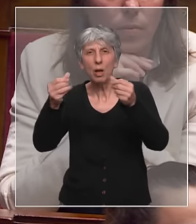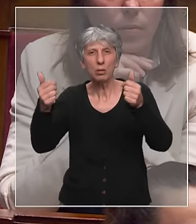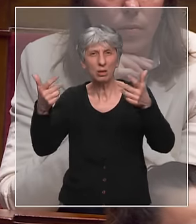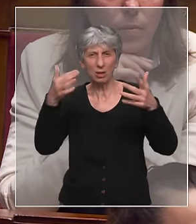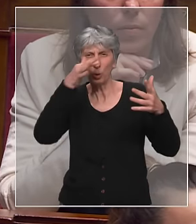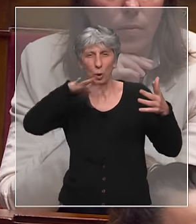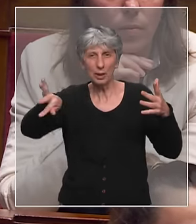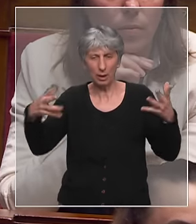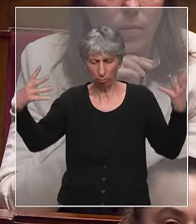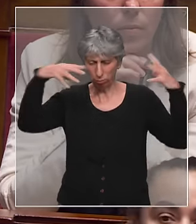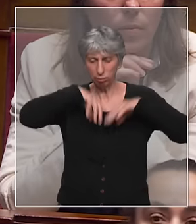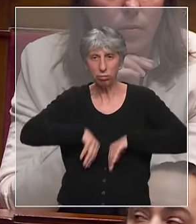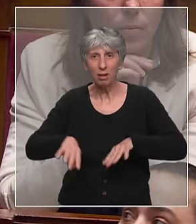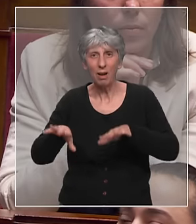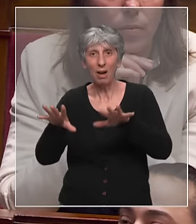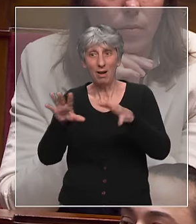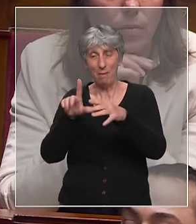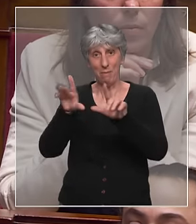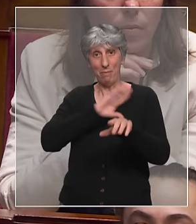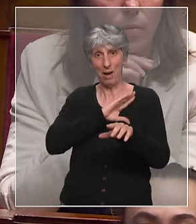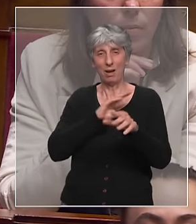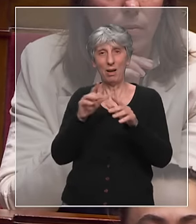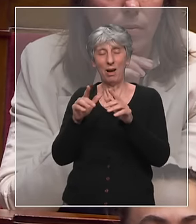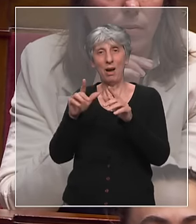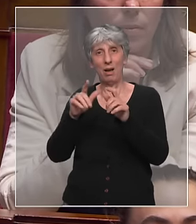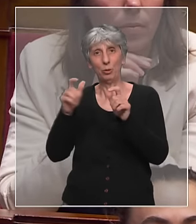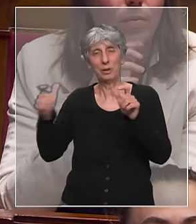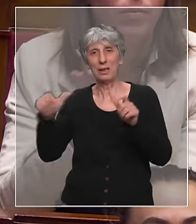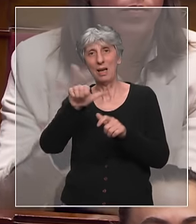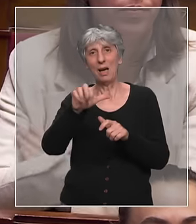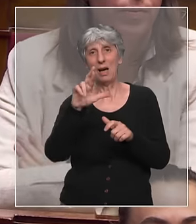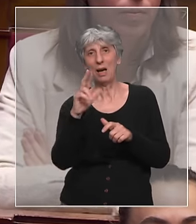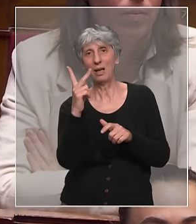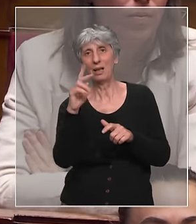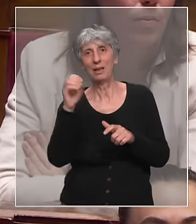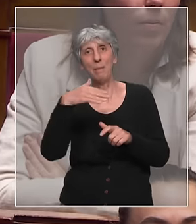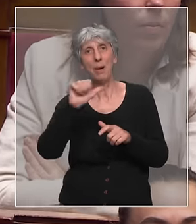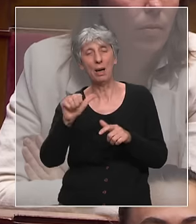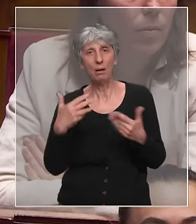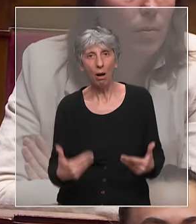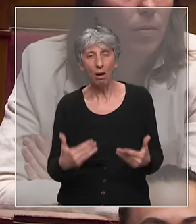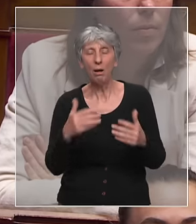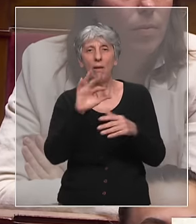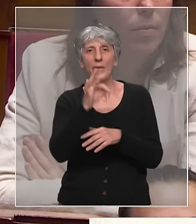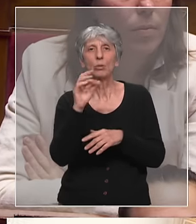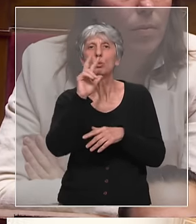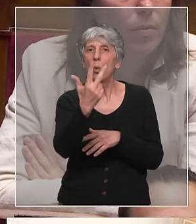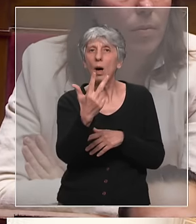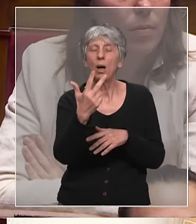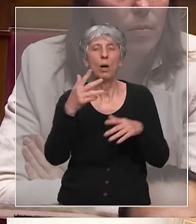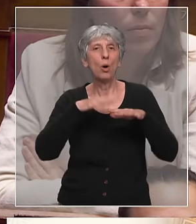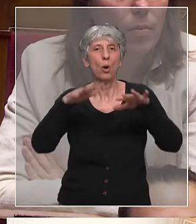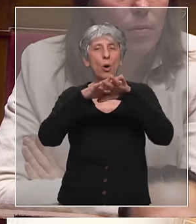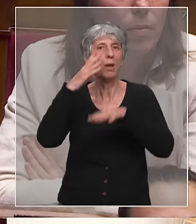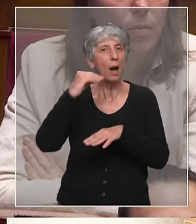corps, elles étaient principalement associées à la présence industrielle d'Arkema. On apprend aujourd'hui, grâce à France 3 Rhône-Alpes et Mediacité, que